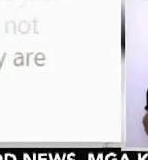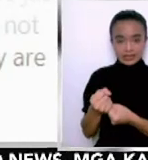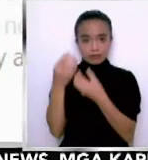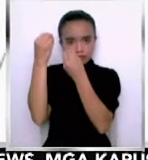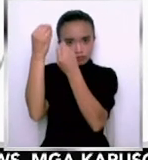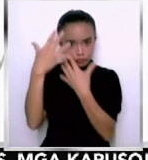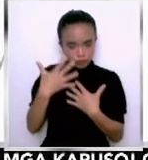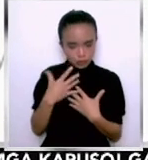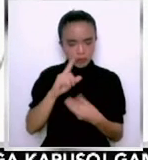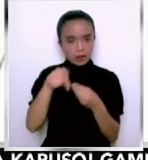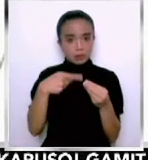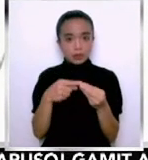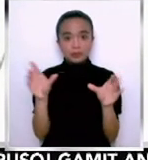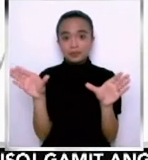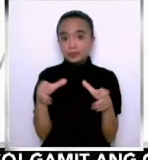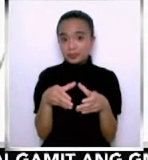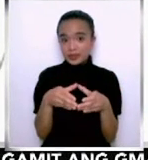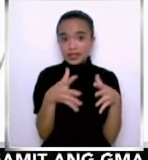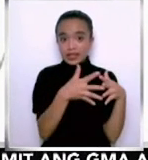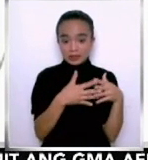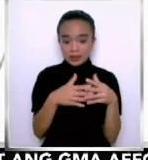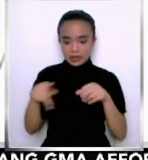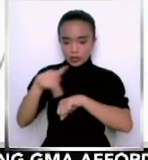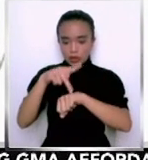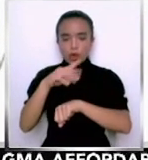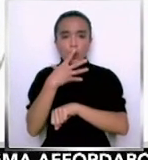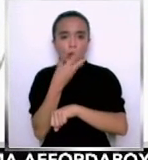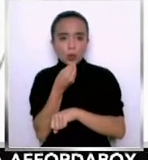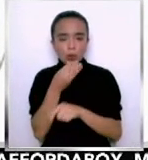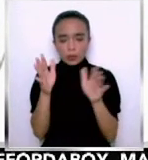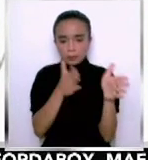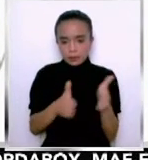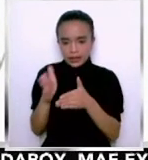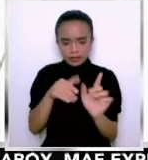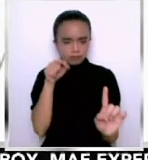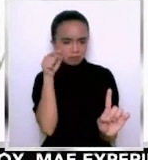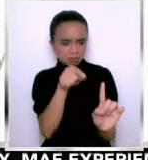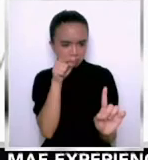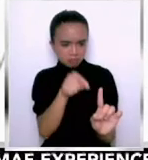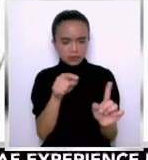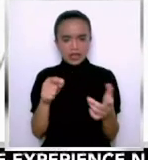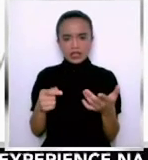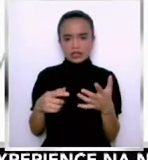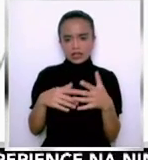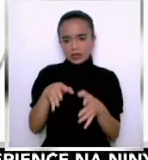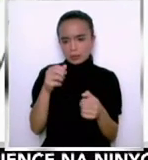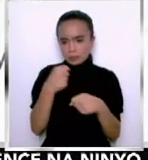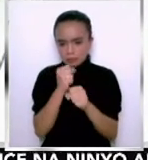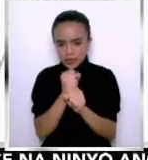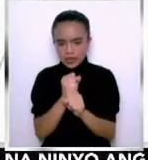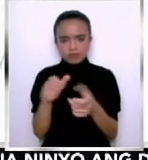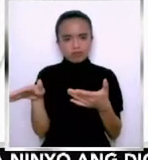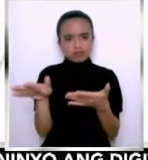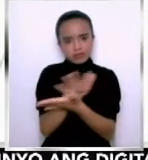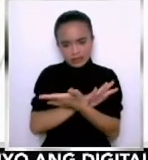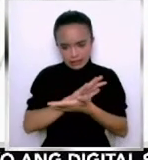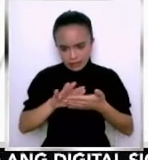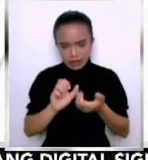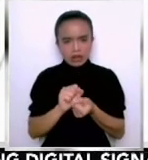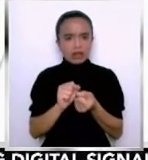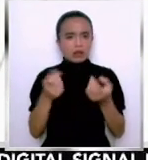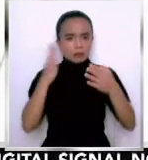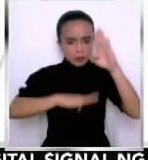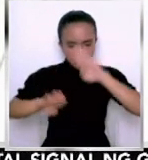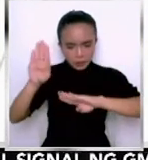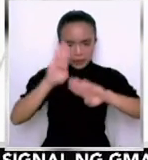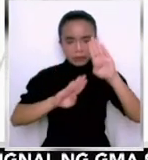sa Amerika at Pilipinas na nagpaplanong hiyain at lumikha ng gusot laban kay President-elect Bongbong Marcos. Hindi naglabas ng iba pang